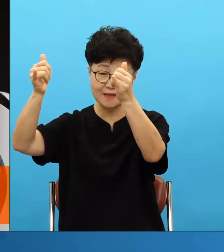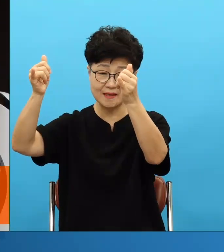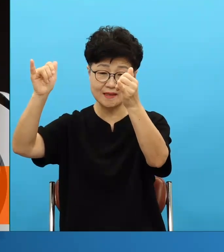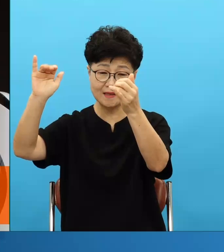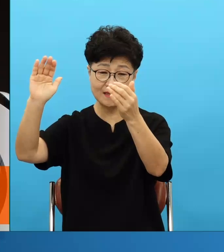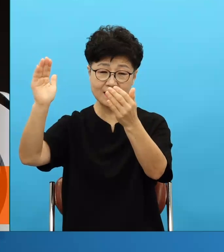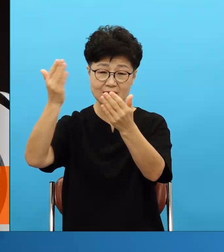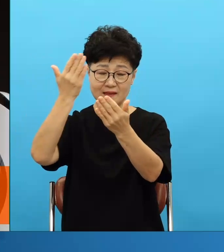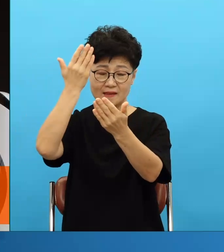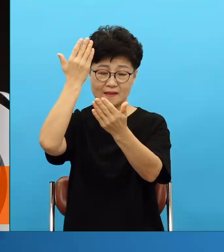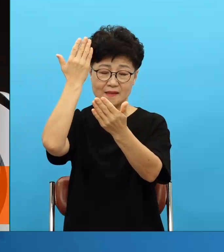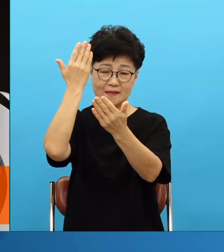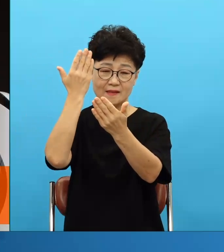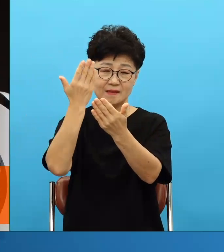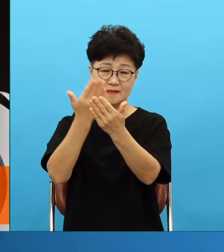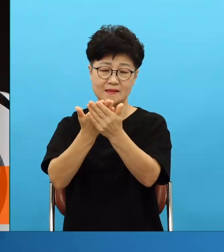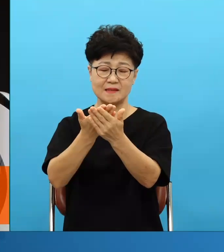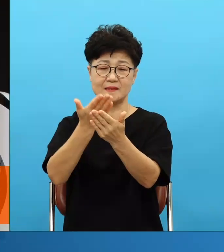천국에